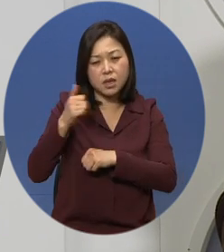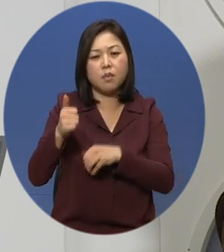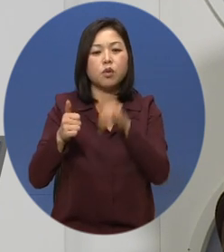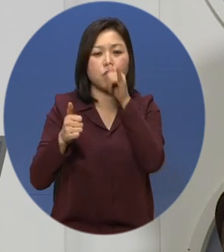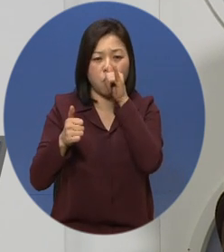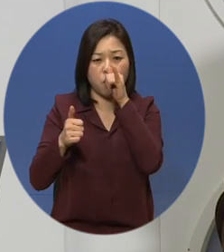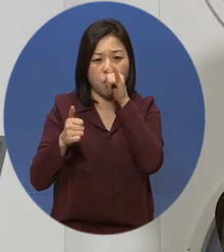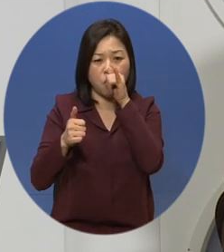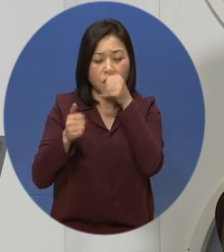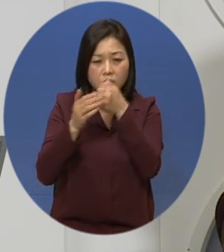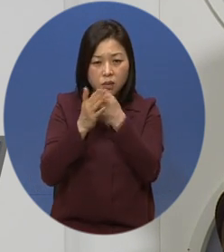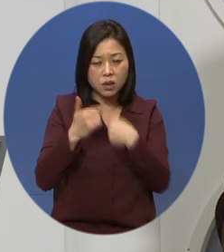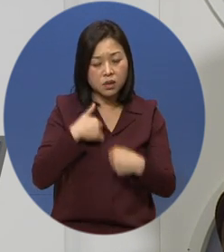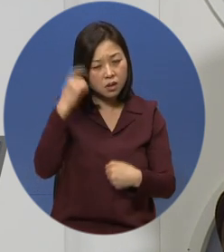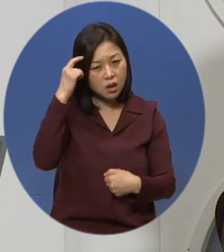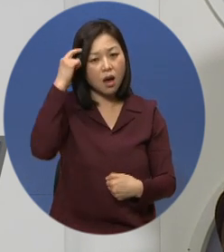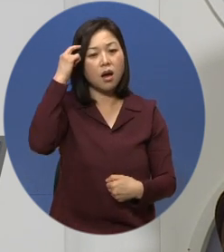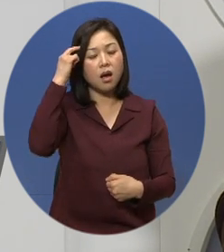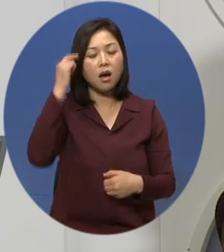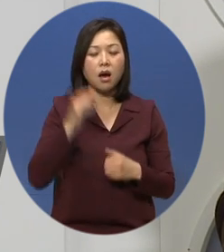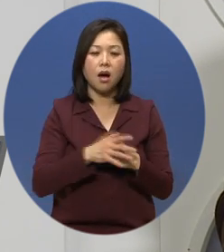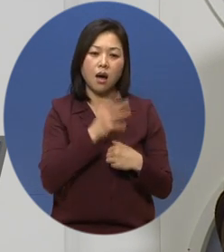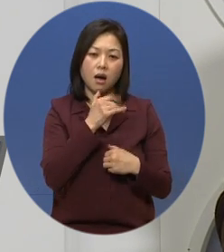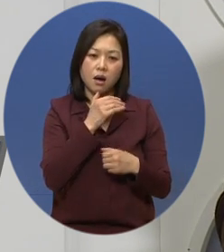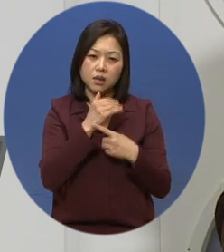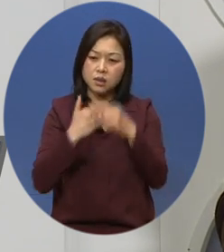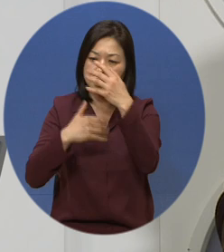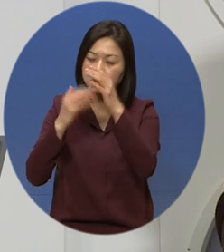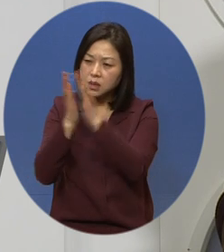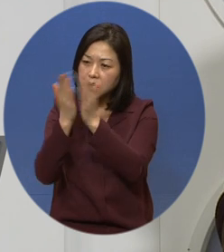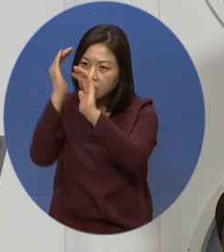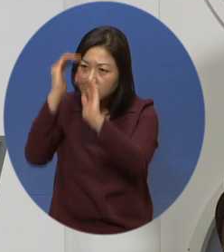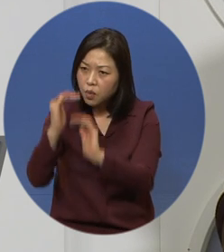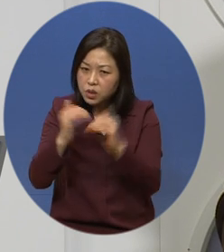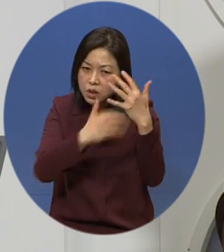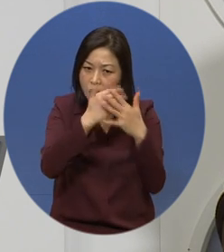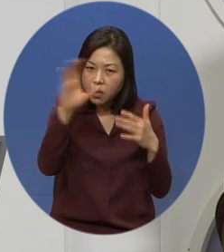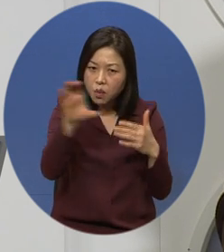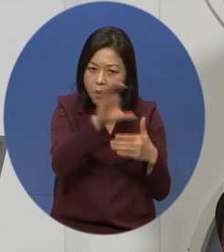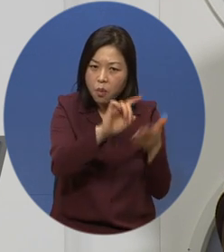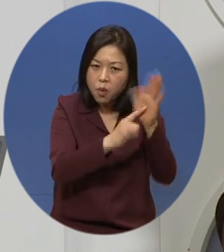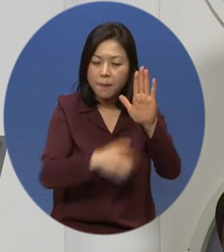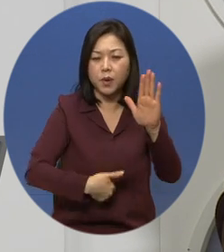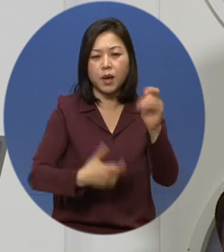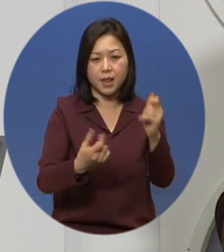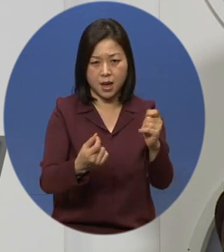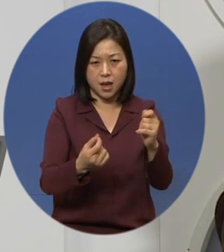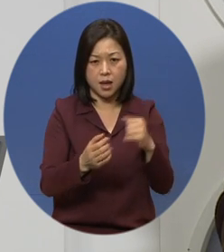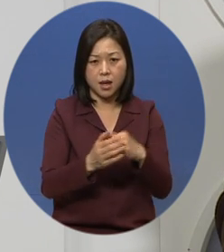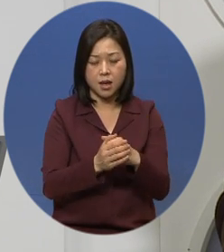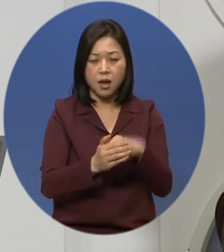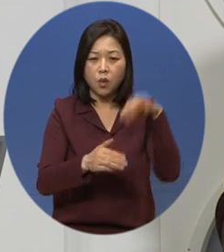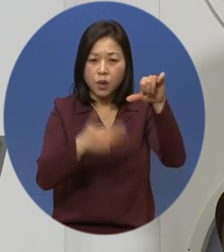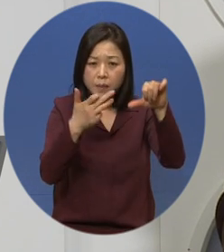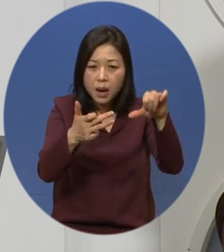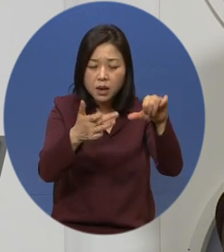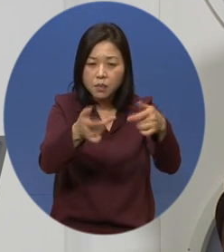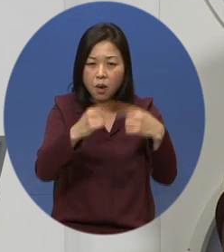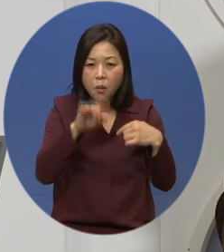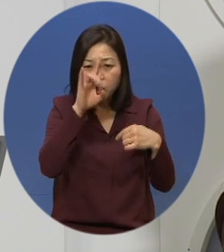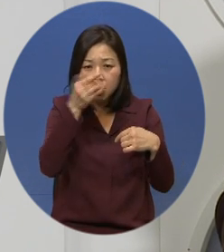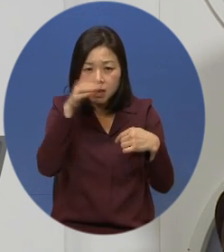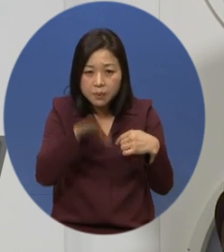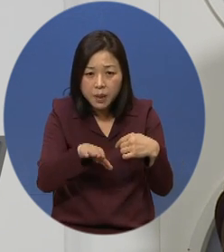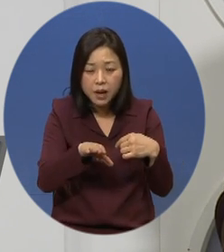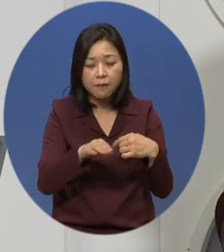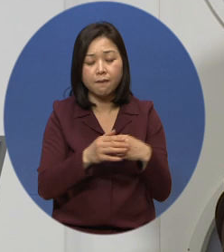어 생각을 하게 됐죠 아 이거 를 영화를 옮겨야 되겠다 그래야만 우리가 5일 팔에 동차 못했지만